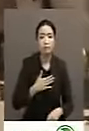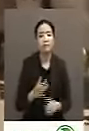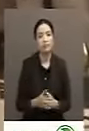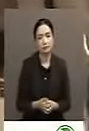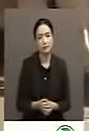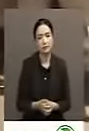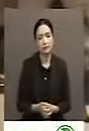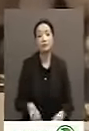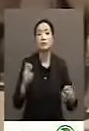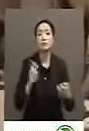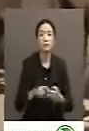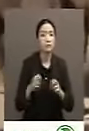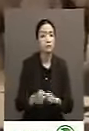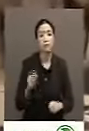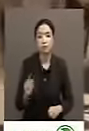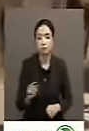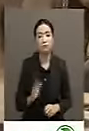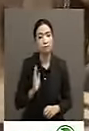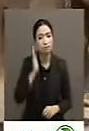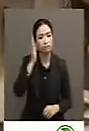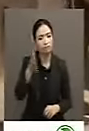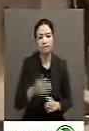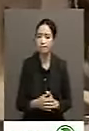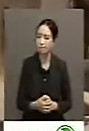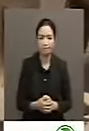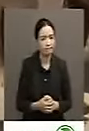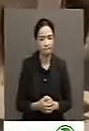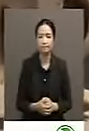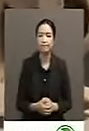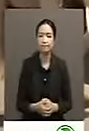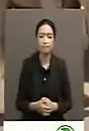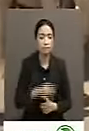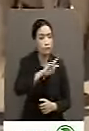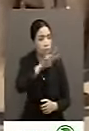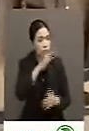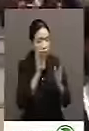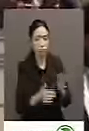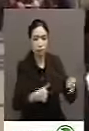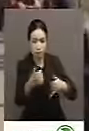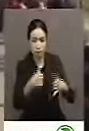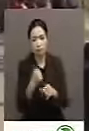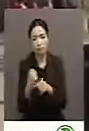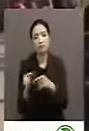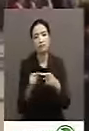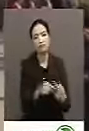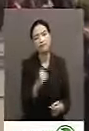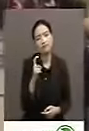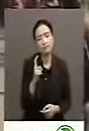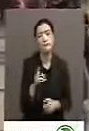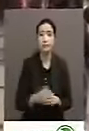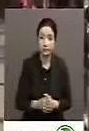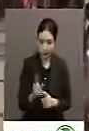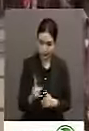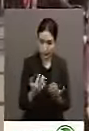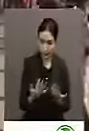นี่ก็เลยพูดถึงปัญหานี้นะคะบอกว่าหลังจากนี้คงไม่สามารถที่จะสามารถจัดหาคนมาทำงานได้อีกต่อไปค่ะ ค่ะเดี๋ยวคงต้